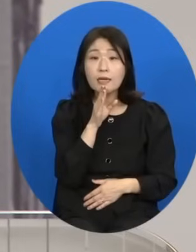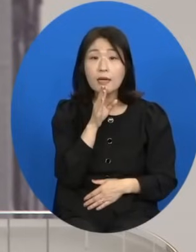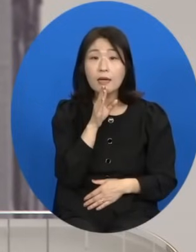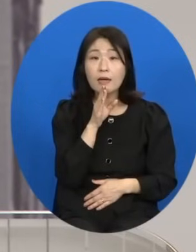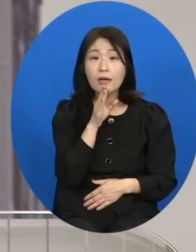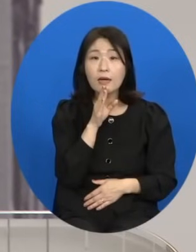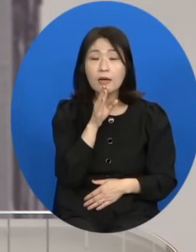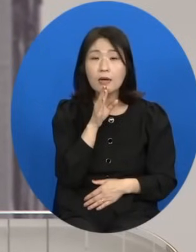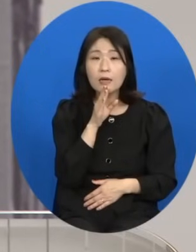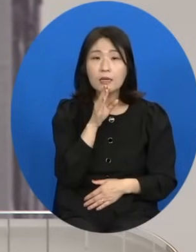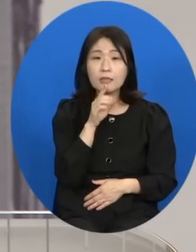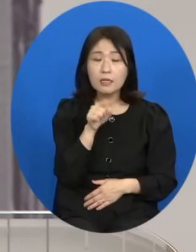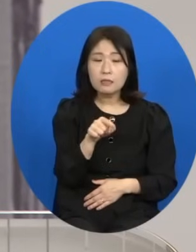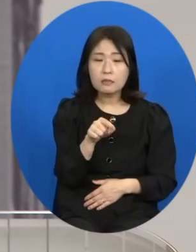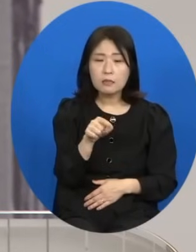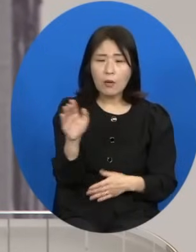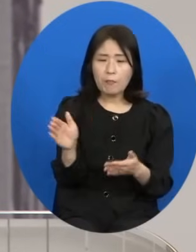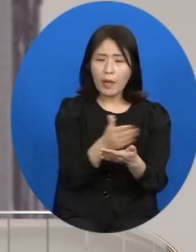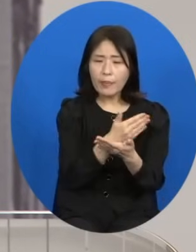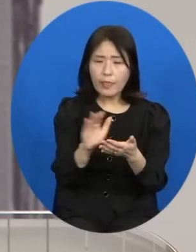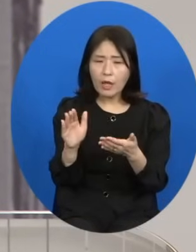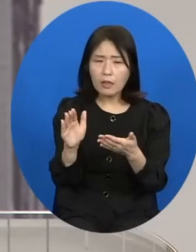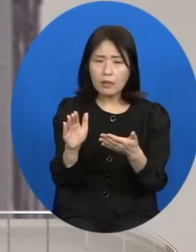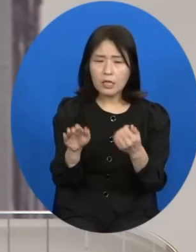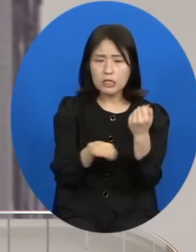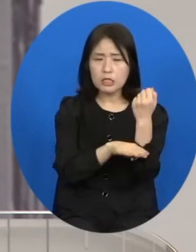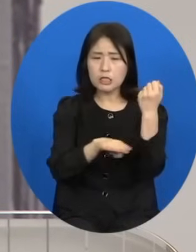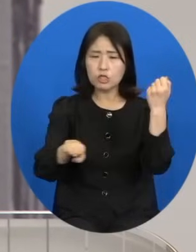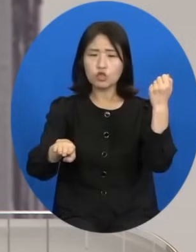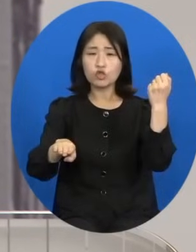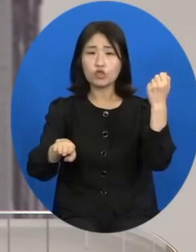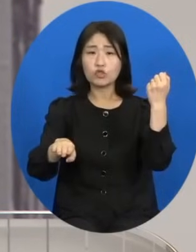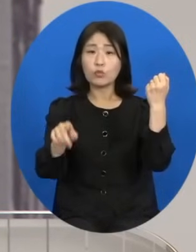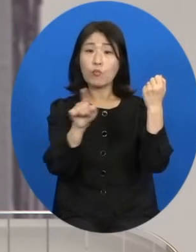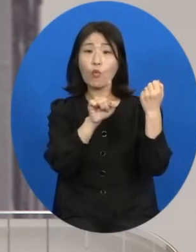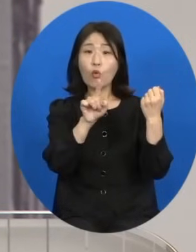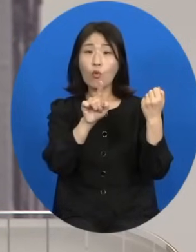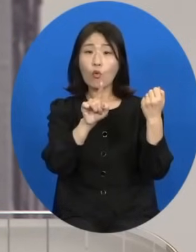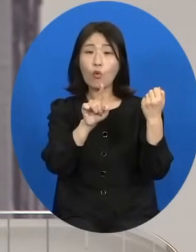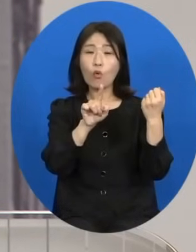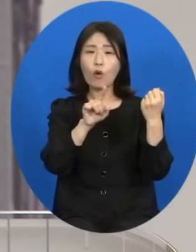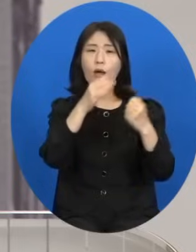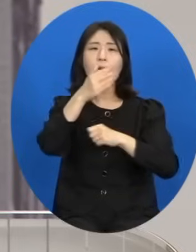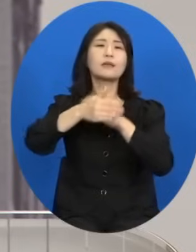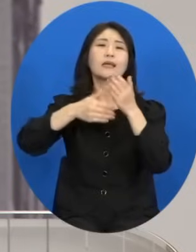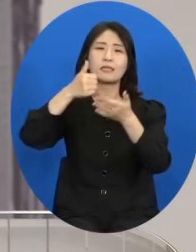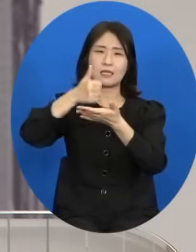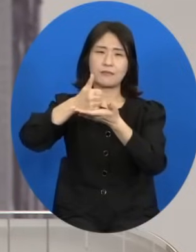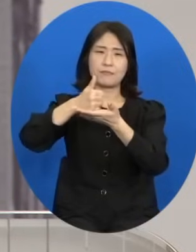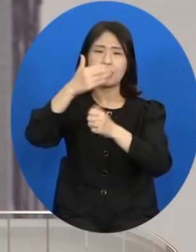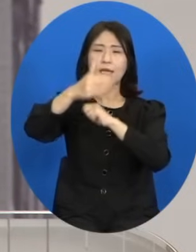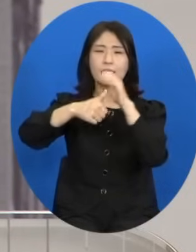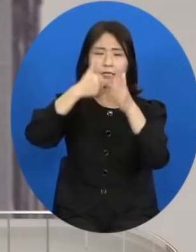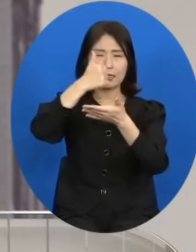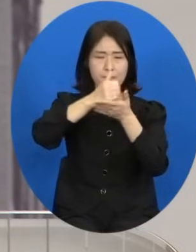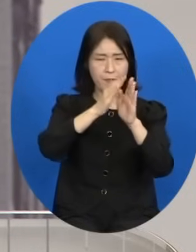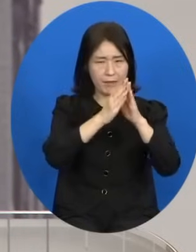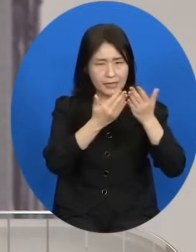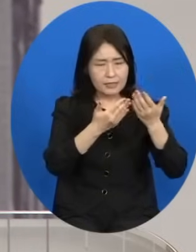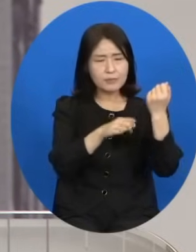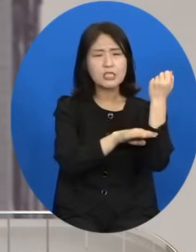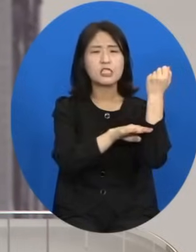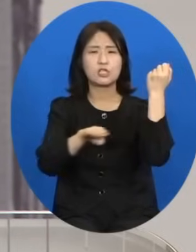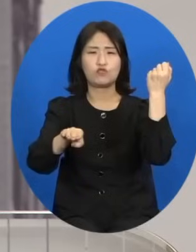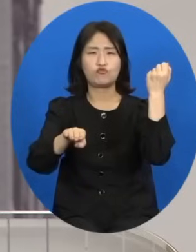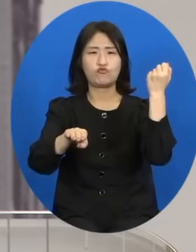기준이 있잖아요 기준을 알아야 됩니다 그것이 하나님이고 하나님의 말씀이에요 그 기준에